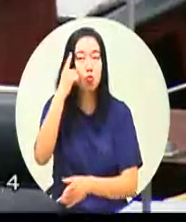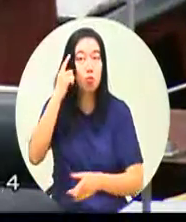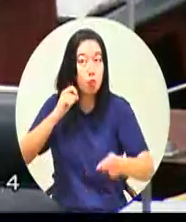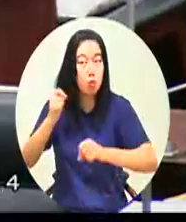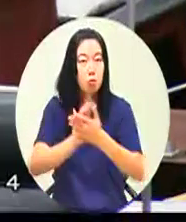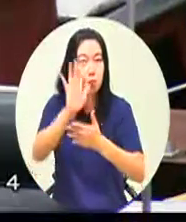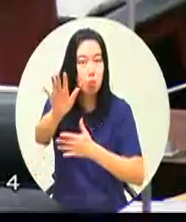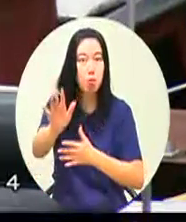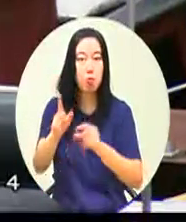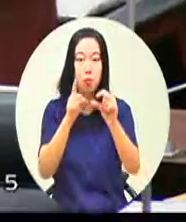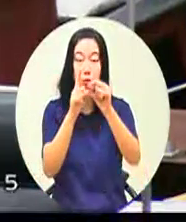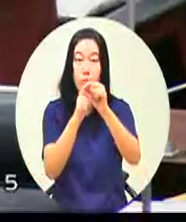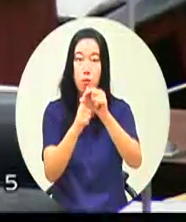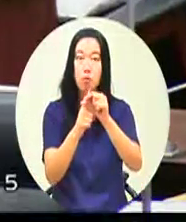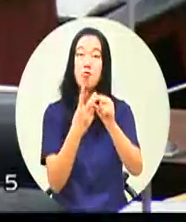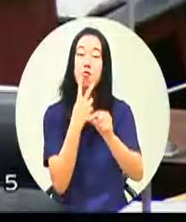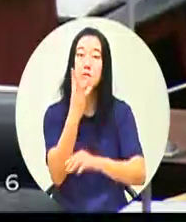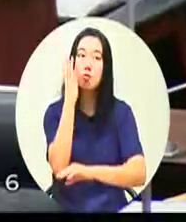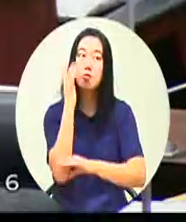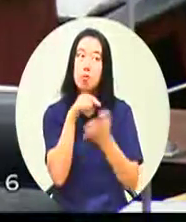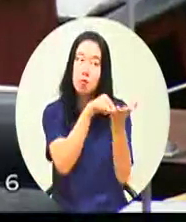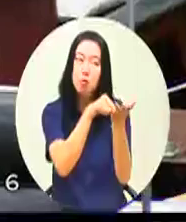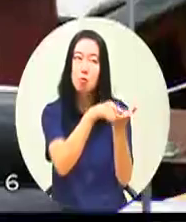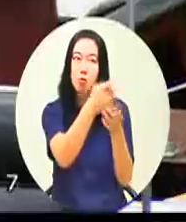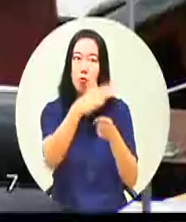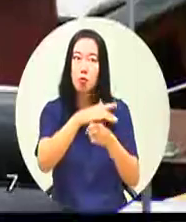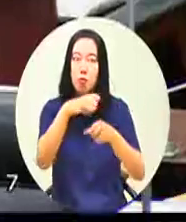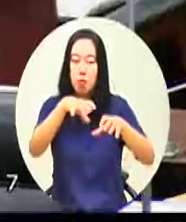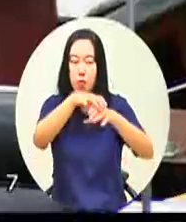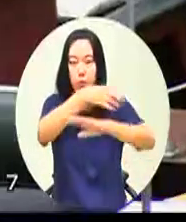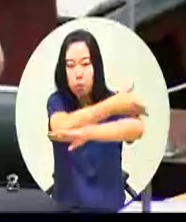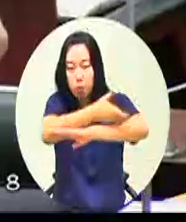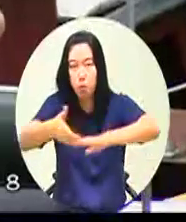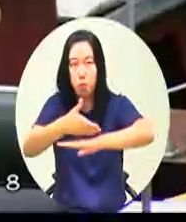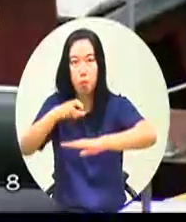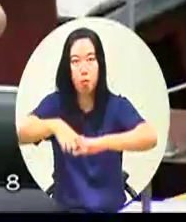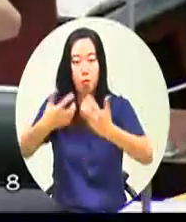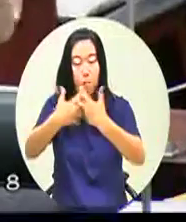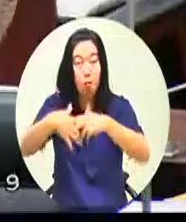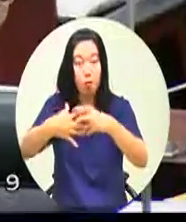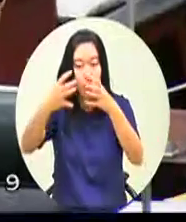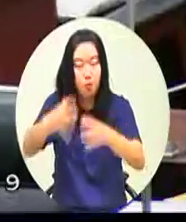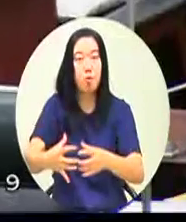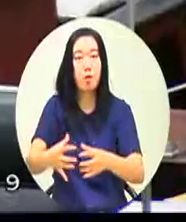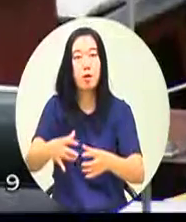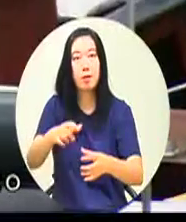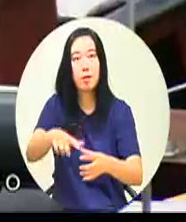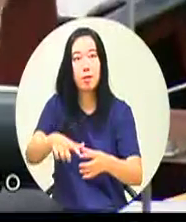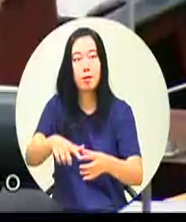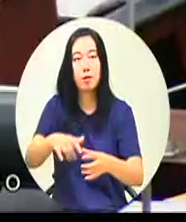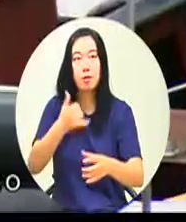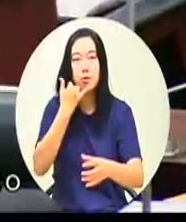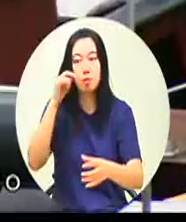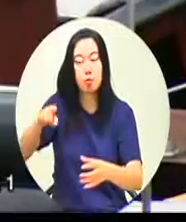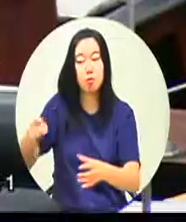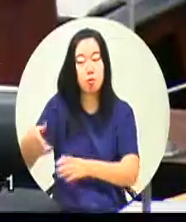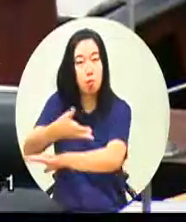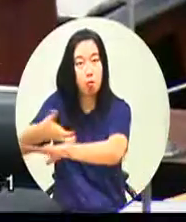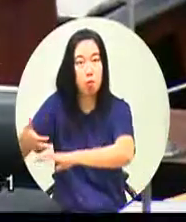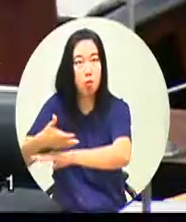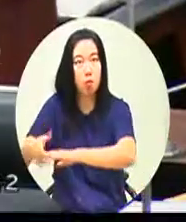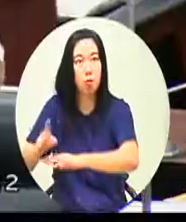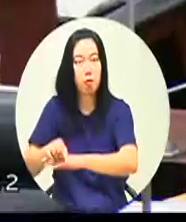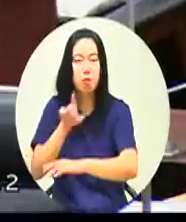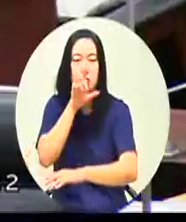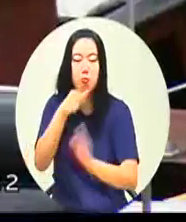央讨一个咱迄个伫遐拦截的遐水，遐水真好。恁若按拦截甲迄个下底迄条沟去啦，因为遐叫咱